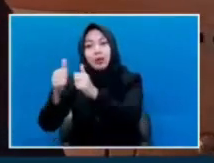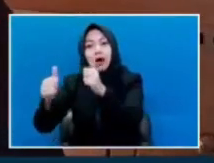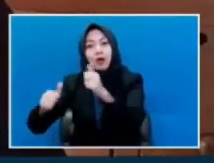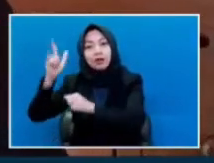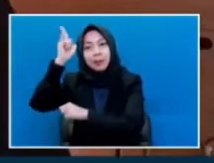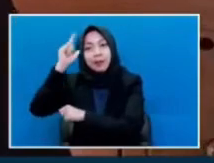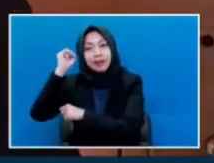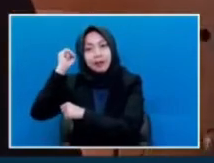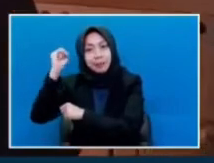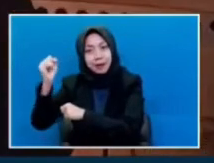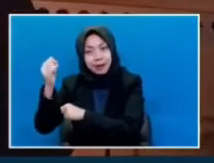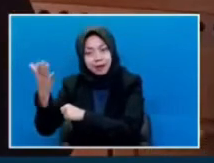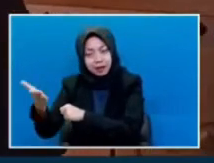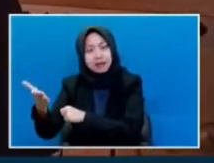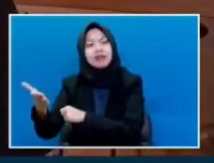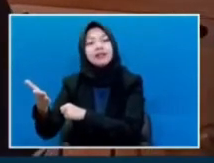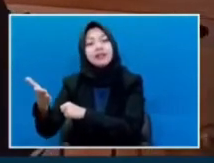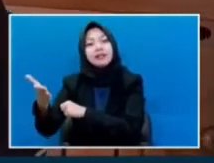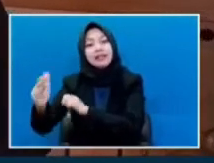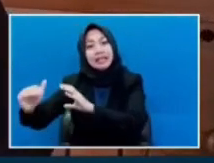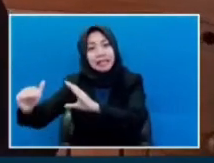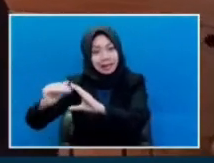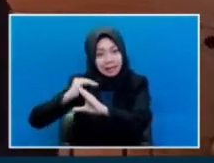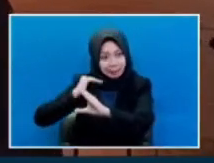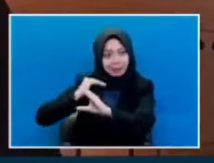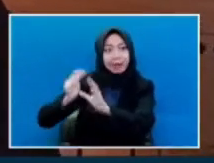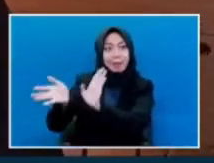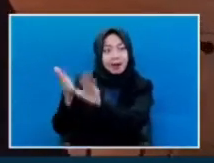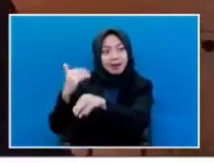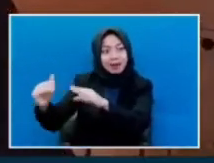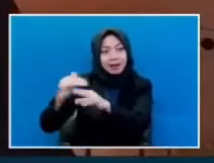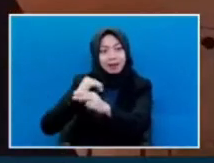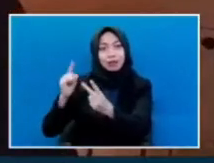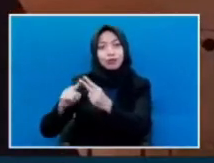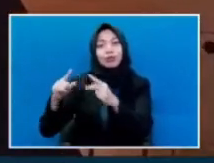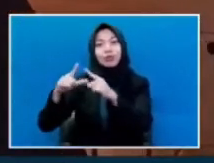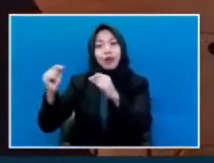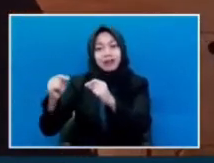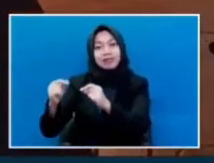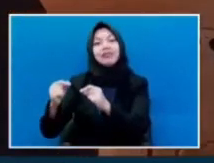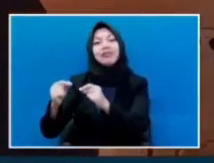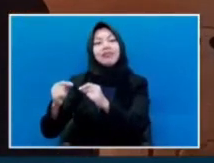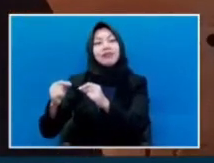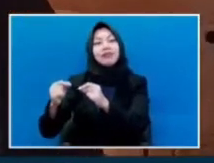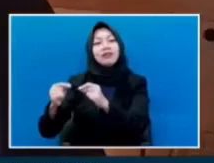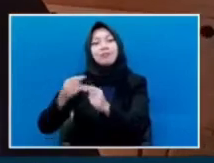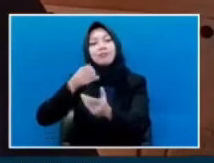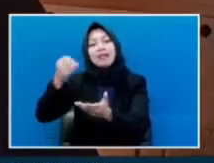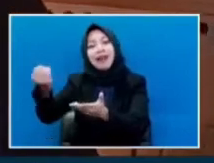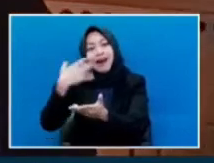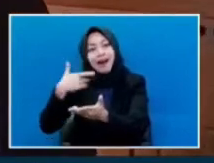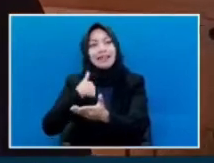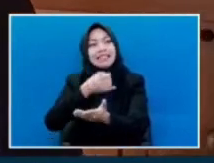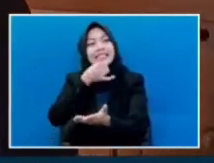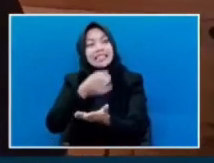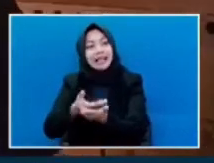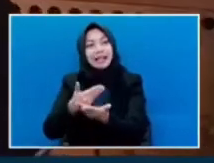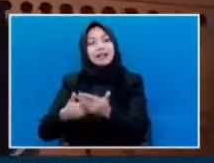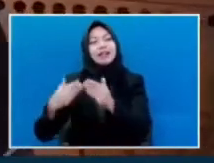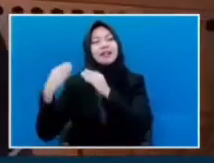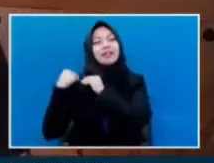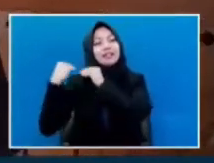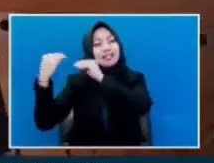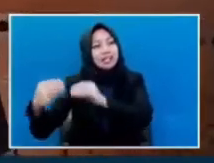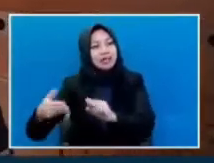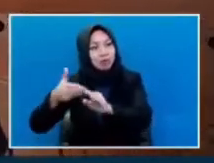KTA dan membuat surat pengunduran diri Kan apik toh Jan ya agar ibu ketua umum itu